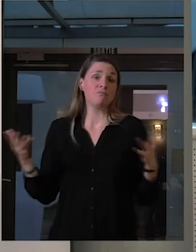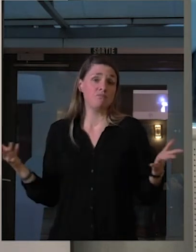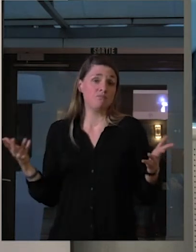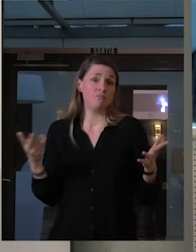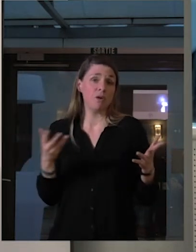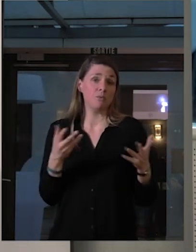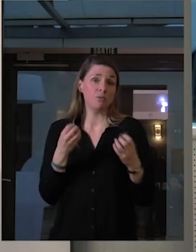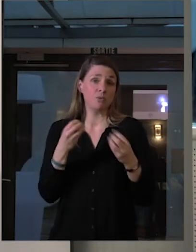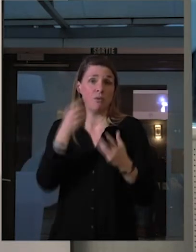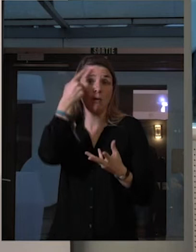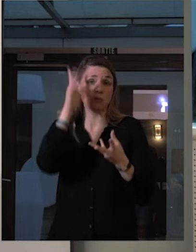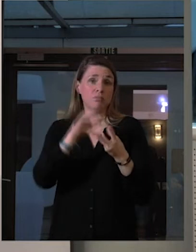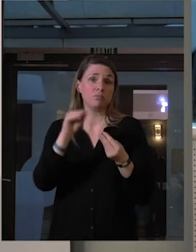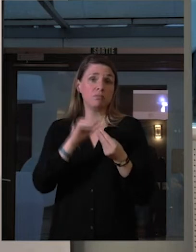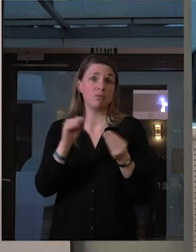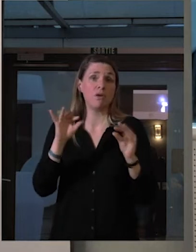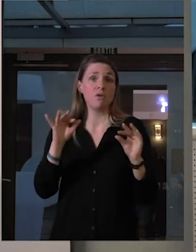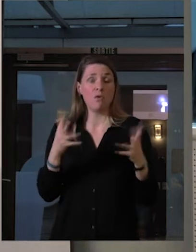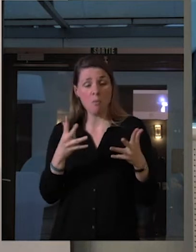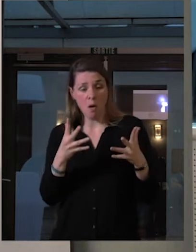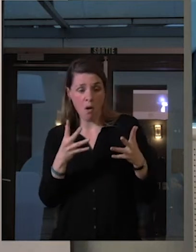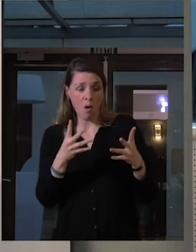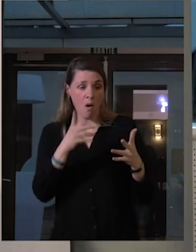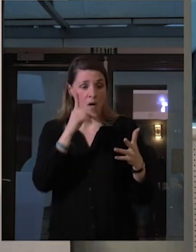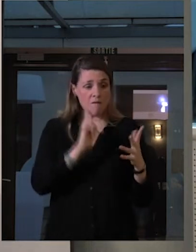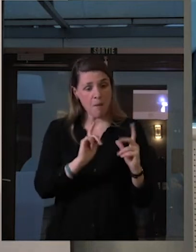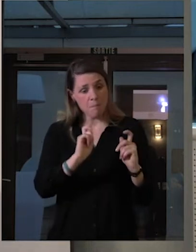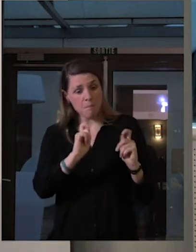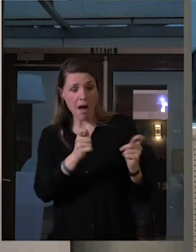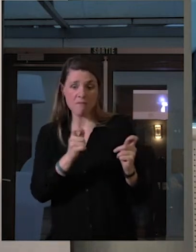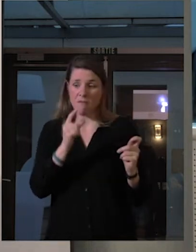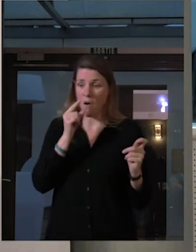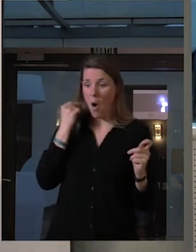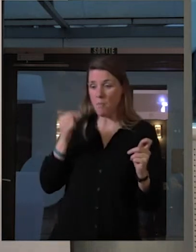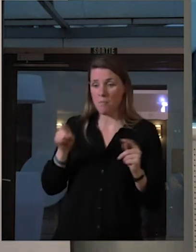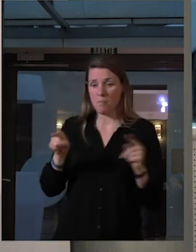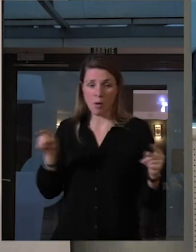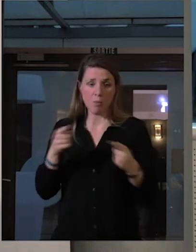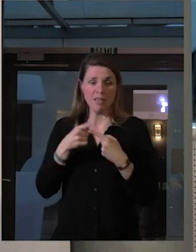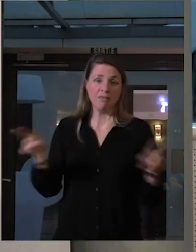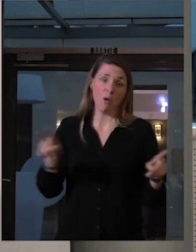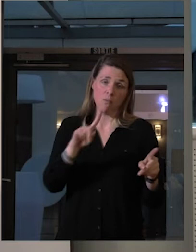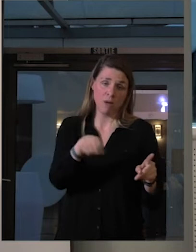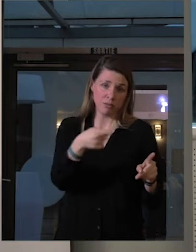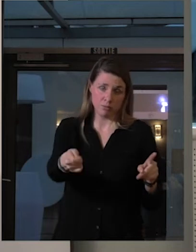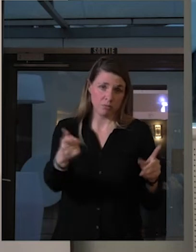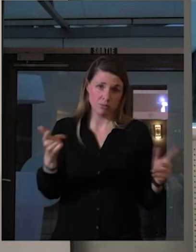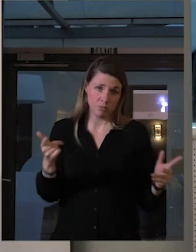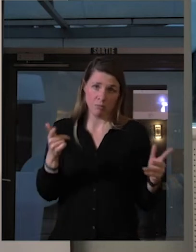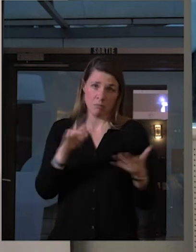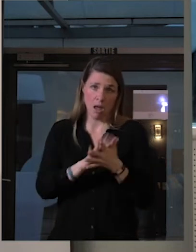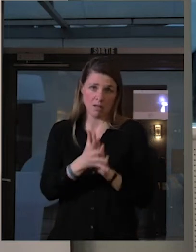On se pose aussi la question de comment est-ce que sont qualifiées les femmes et les hommes d'une manière totalement différente, bien évidemment, dans la pratique